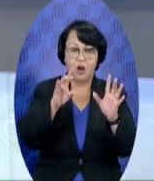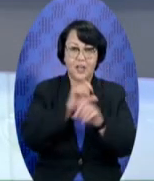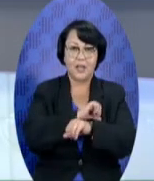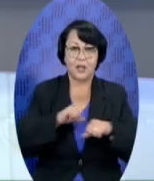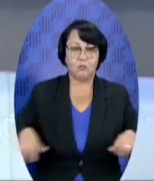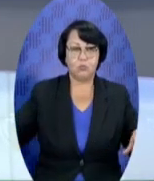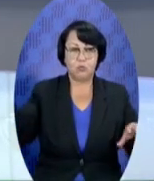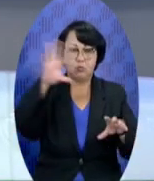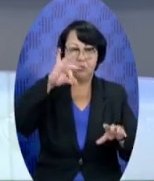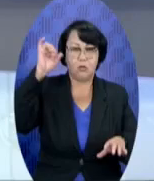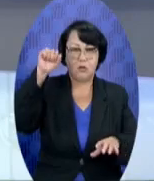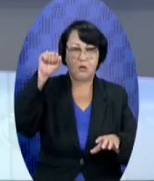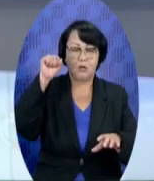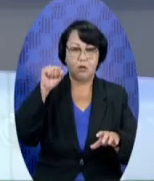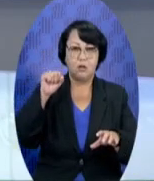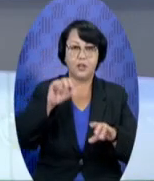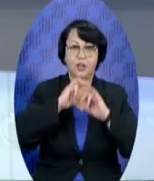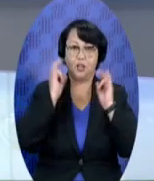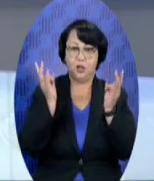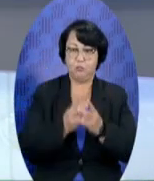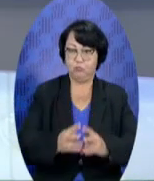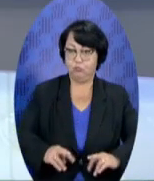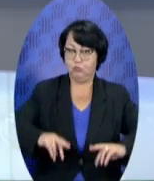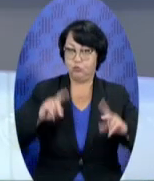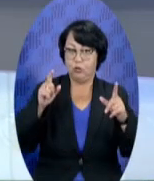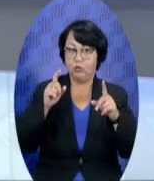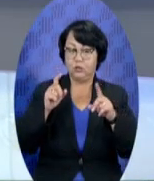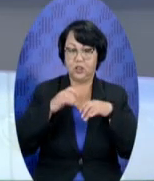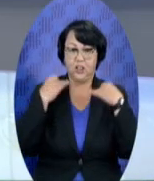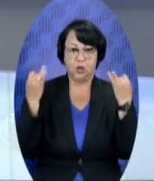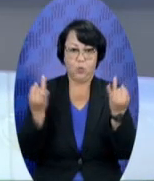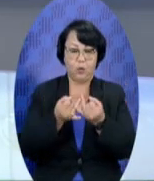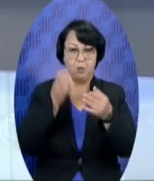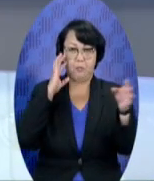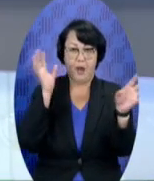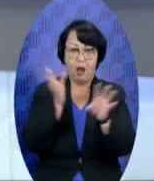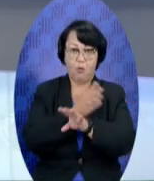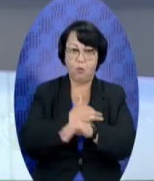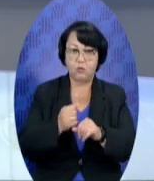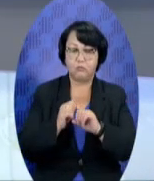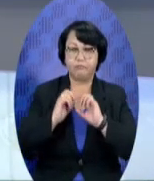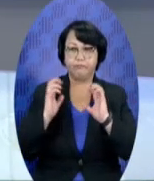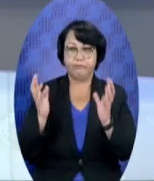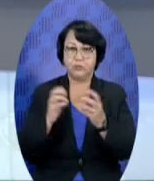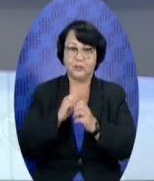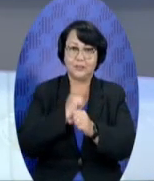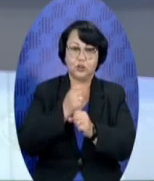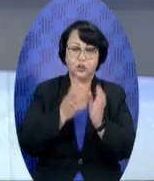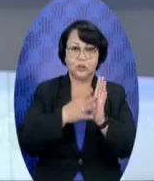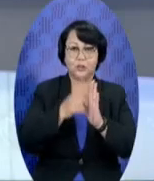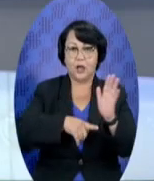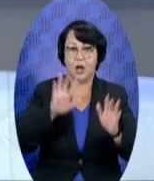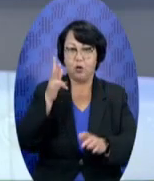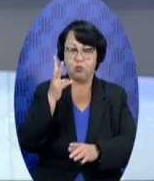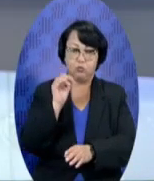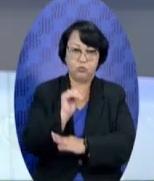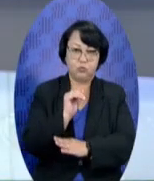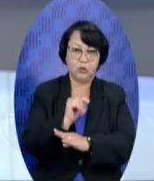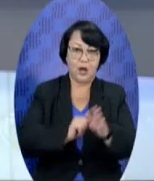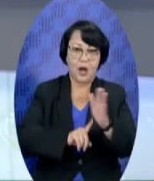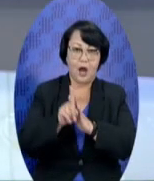сонгуулийн үр дүнгээр байнгын ажиллагаатай анхны парламент болох улсын байгууллага байгуулж 9-р сарын 13-ны өдөр анх дахь